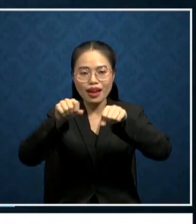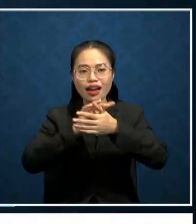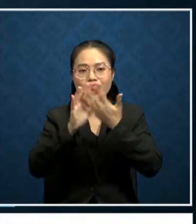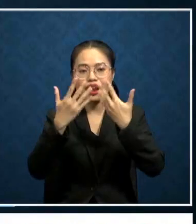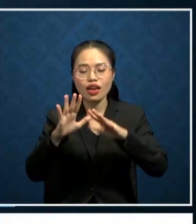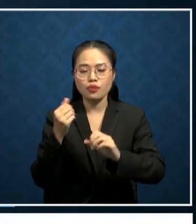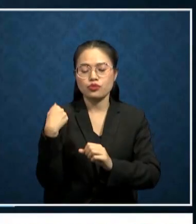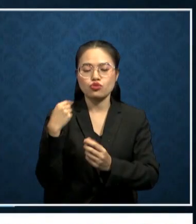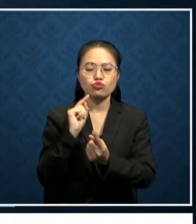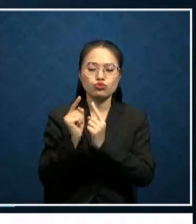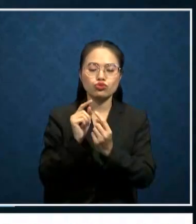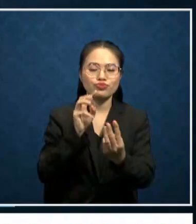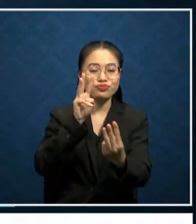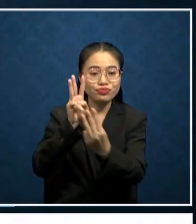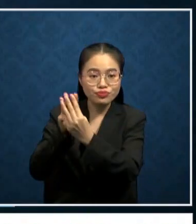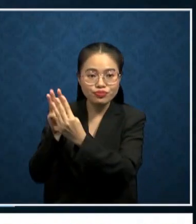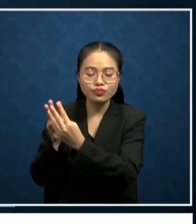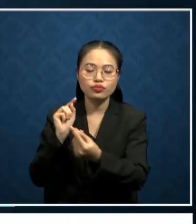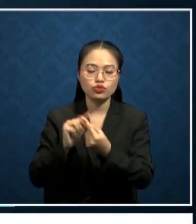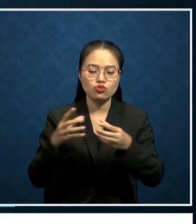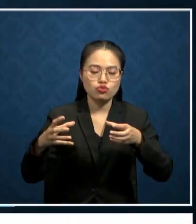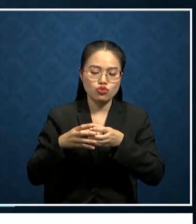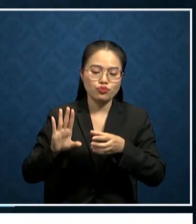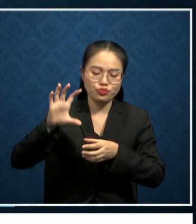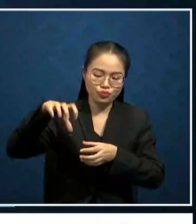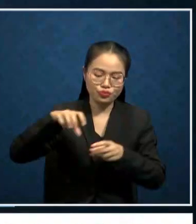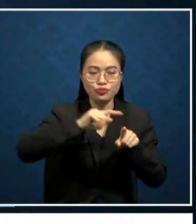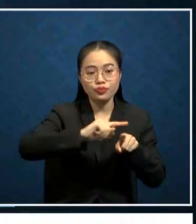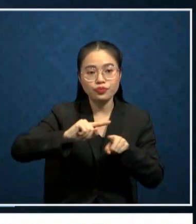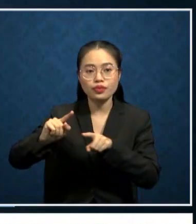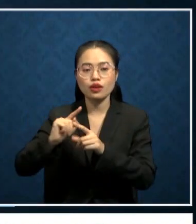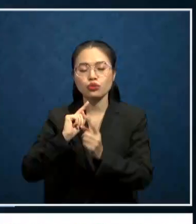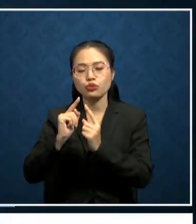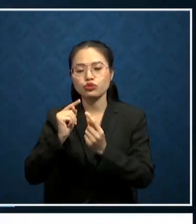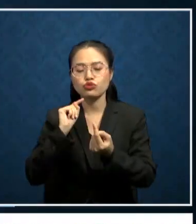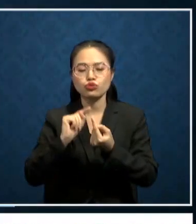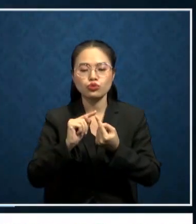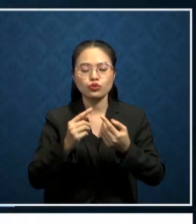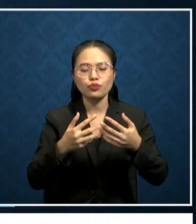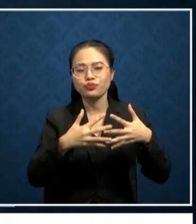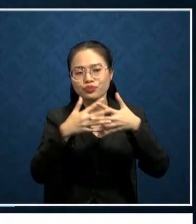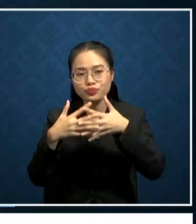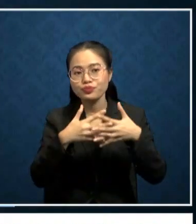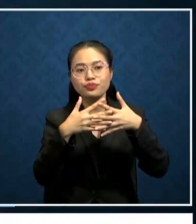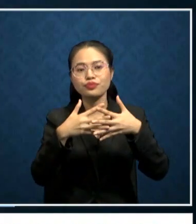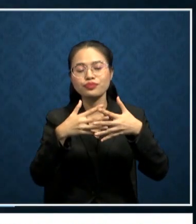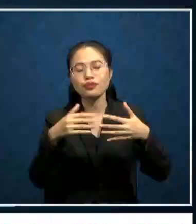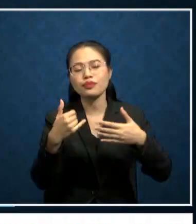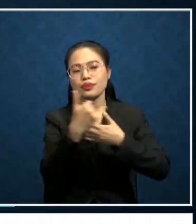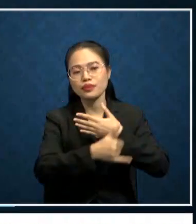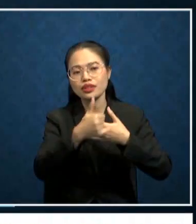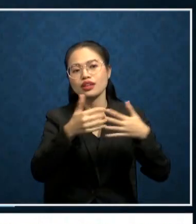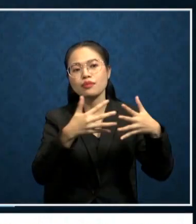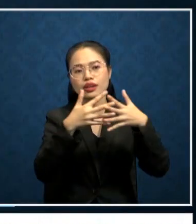ความร่วมมือกับทางด้านวิชาการกับทางองค์กรเพื่อพัฒนาระหว่างประเทศของสหรัฐอเมริกานะครับก็เอ่อถือว่ามีความ